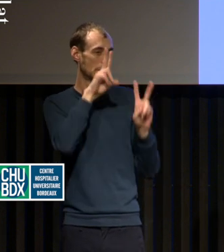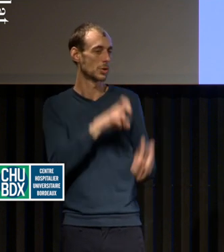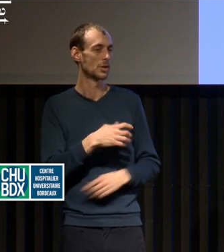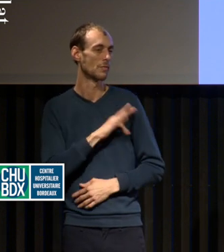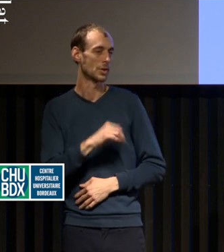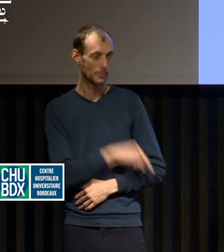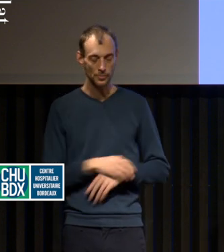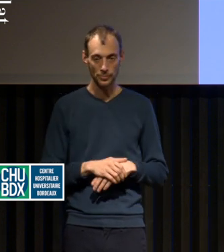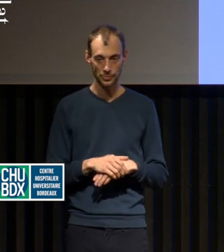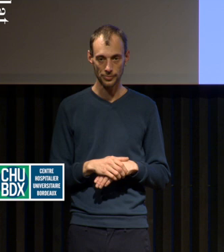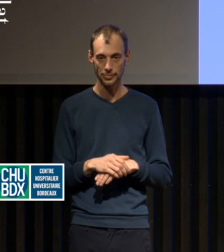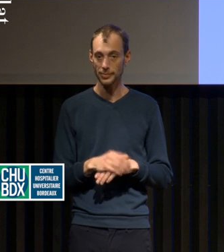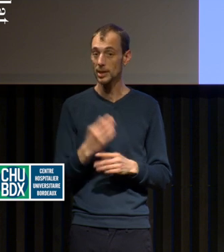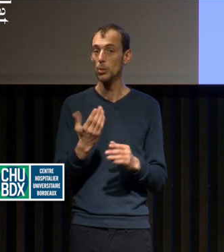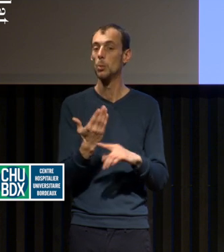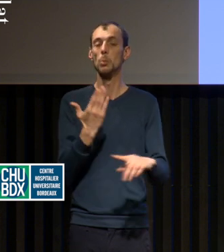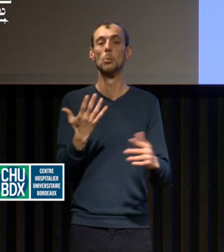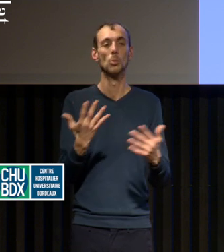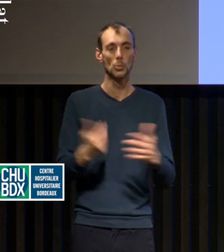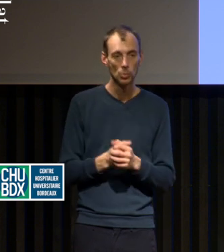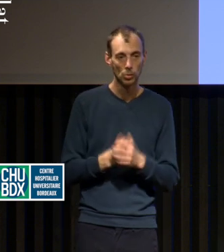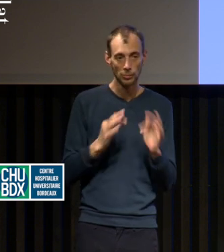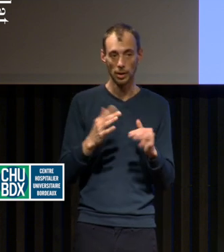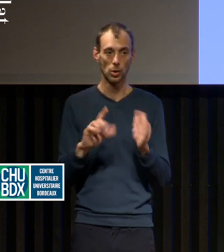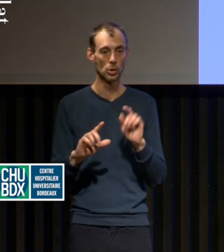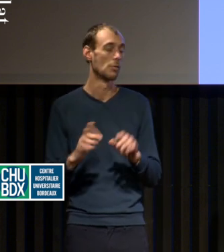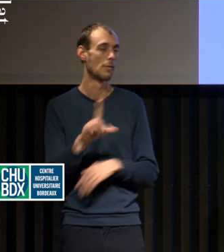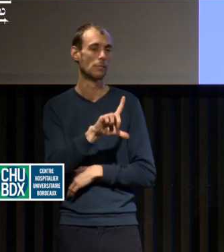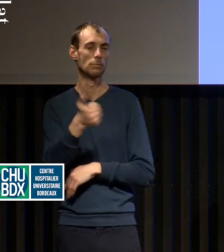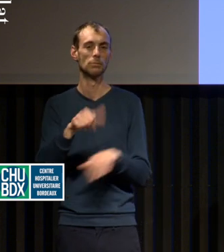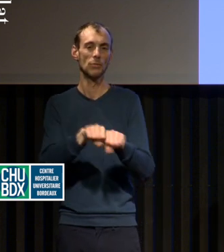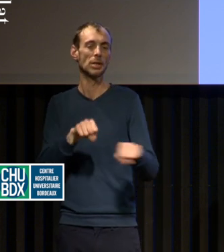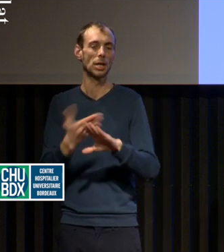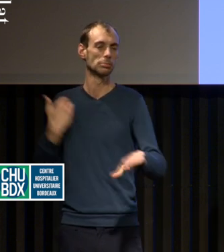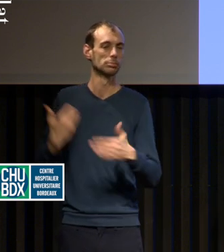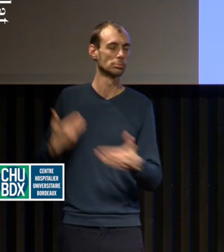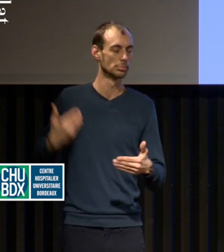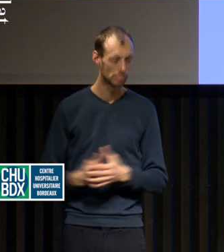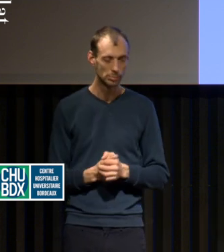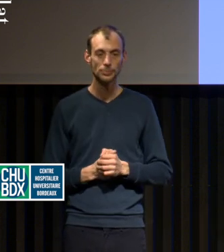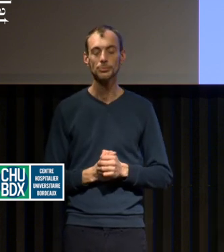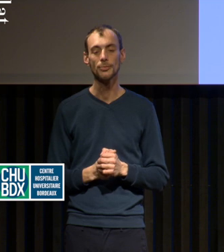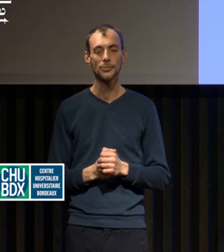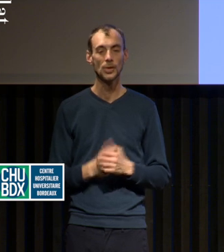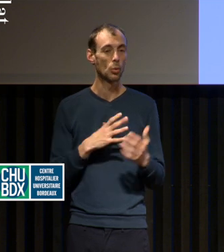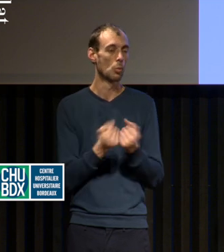l'évolution de certaines maladies infectieuses au cours du XXe siècle, de la deuxième moitié du XXe siècle. Donc vous avez